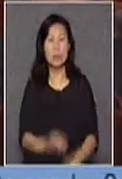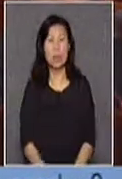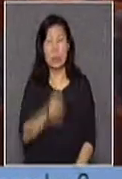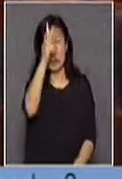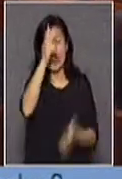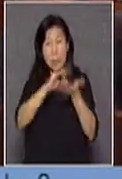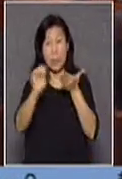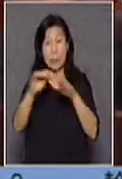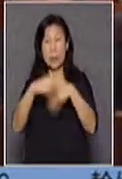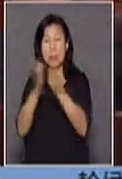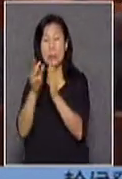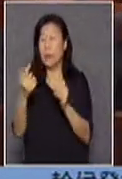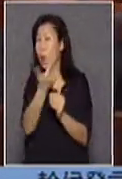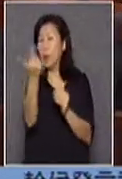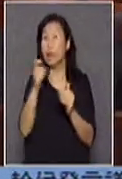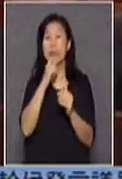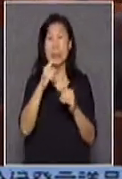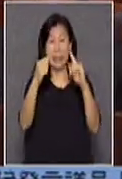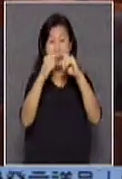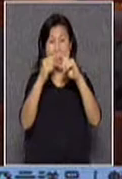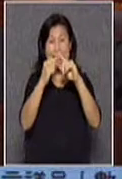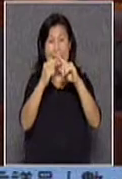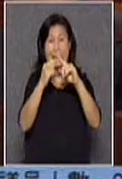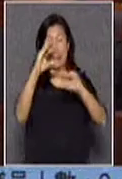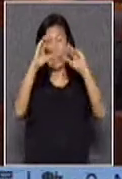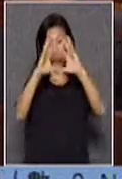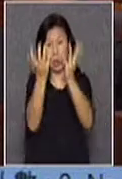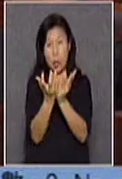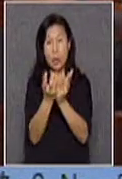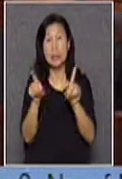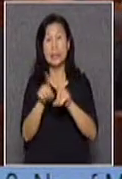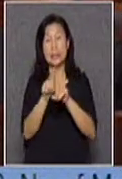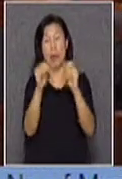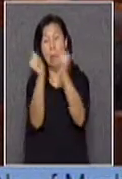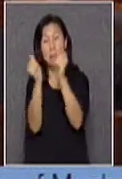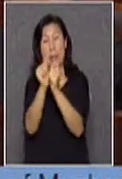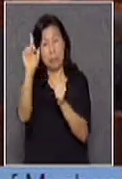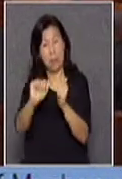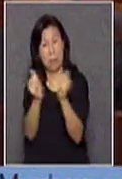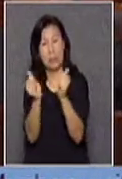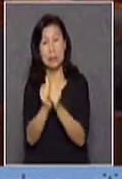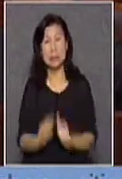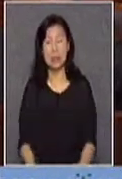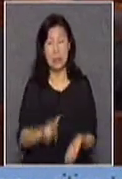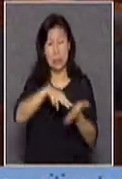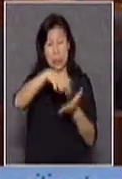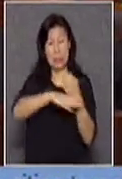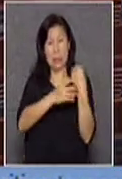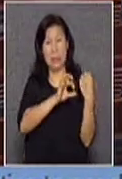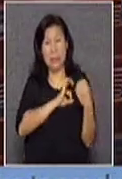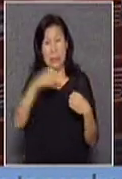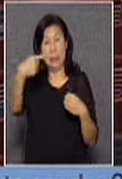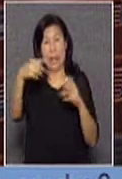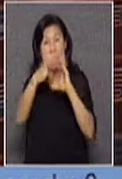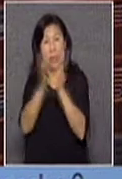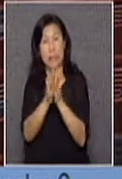係全部係大部分係民建聯嘅親信嚟嘅，或者民建聯嘅盟友啊，有呢個立法會第一大黨嘅民建聯做